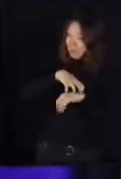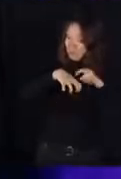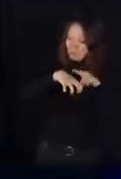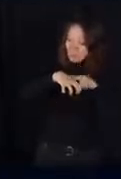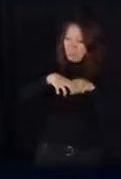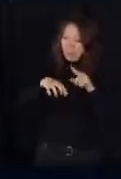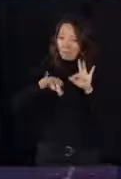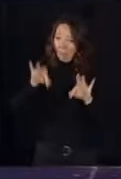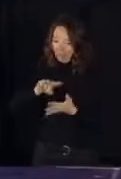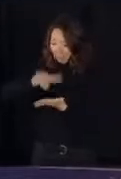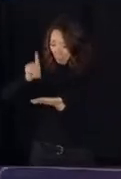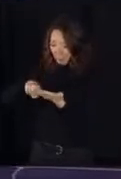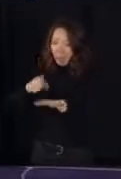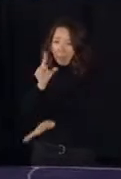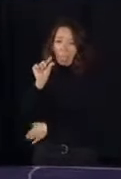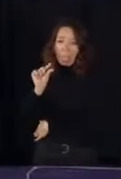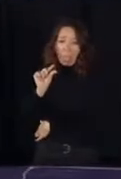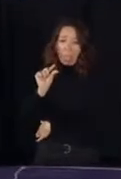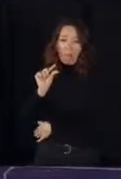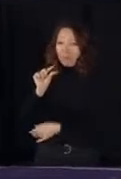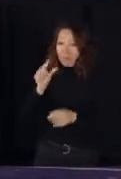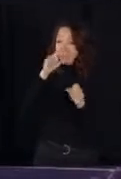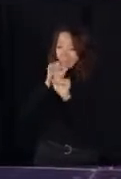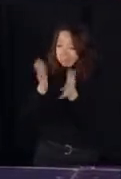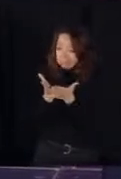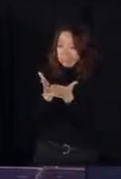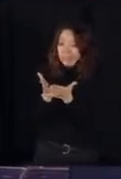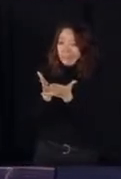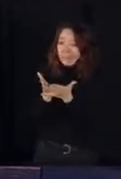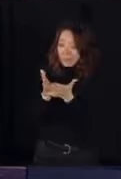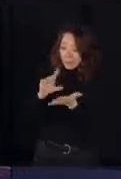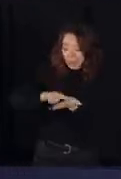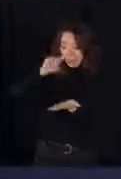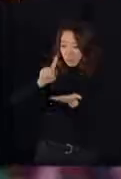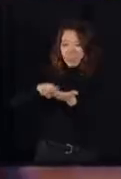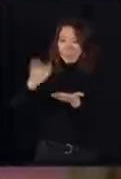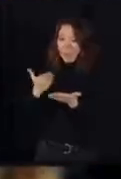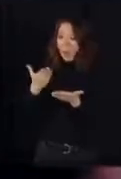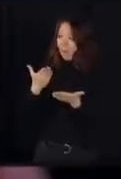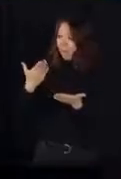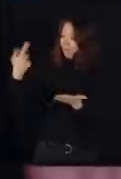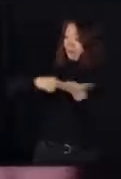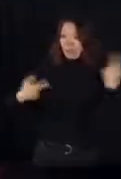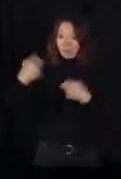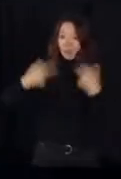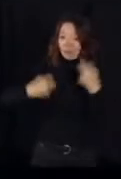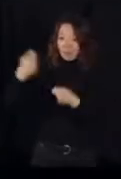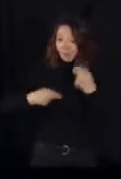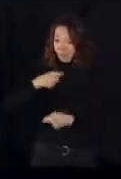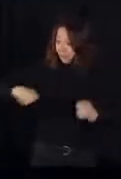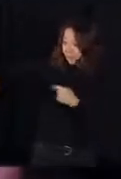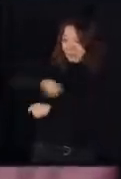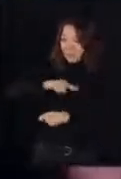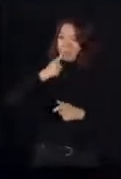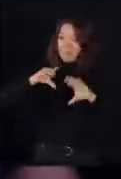budget ridicule. La totalité de notre budget, c'est les places que vous avez achetées. Autant vous dire qu'avec